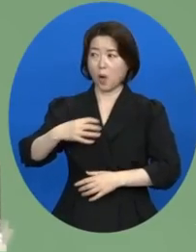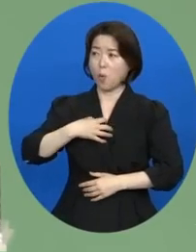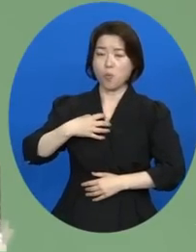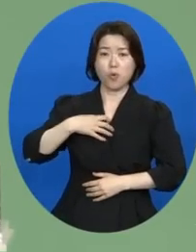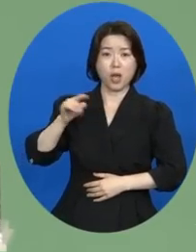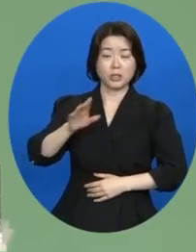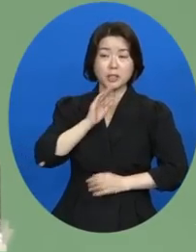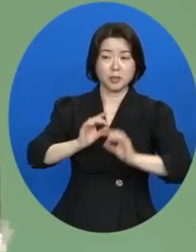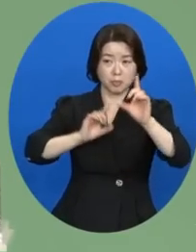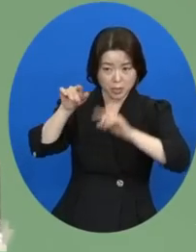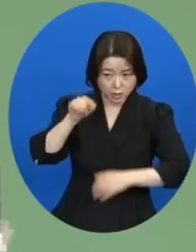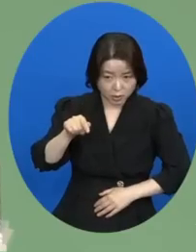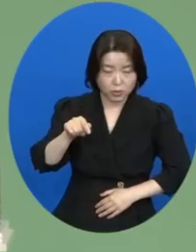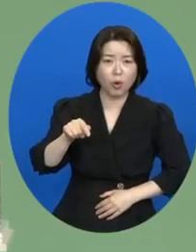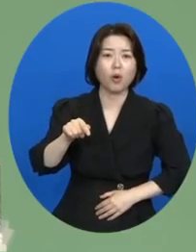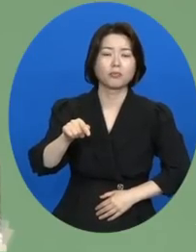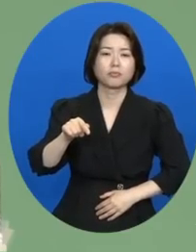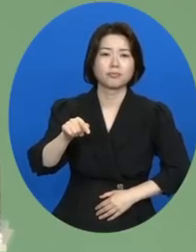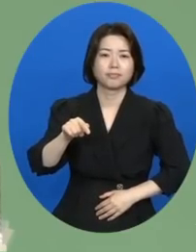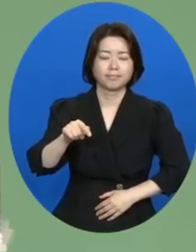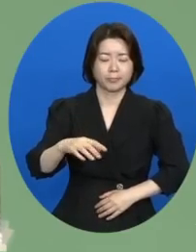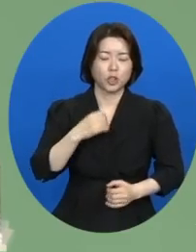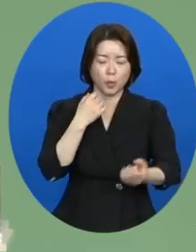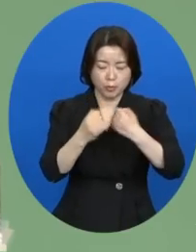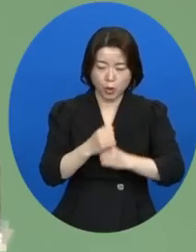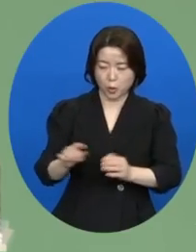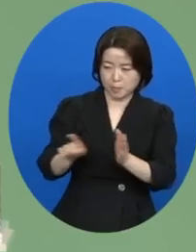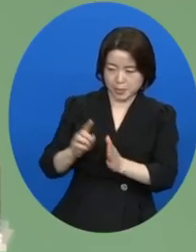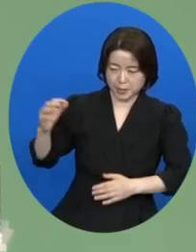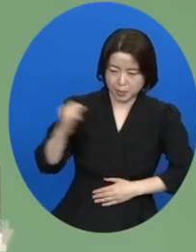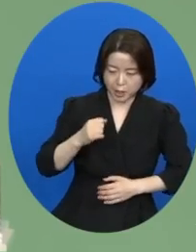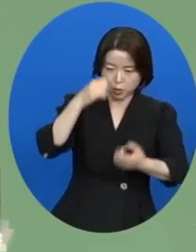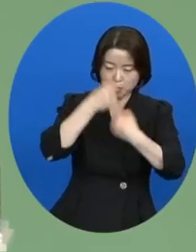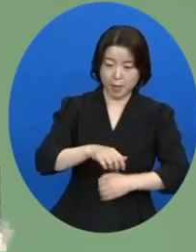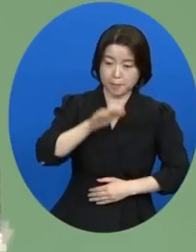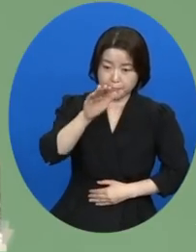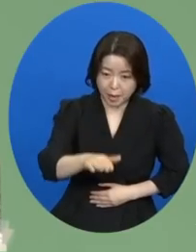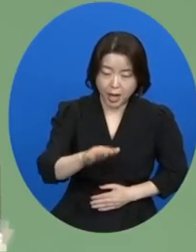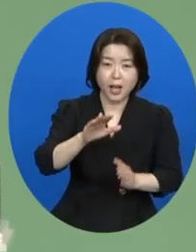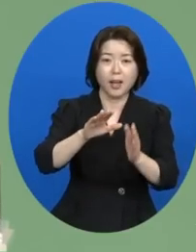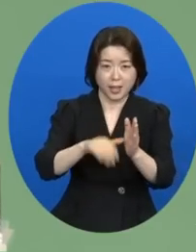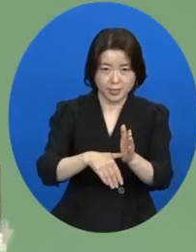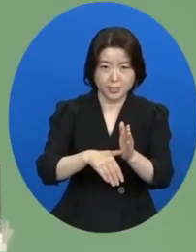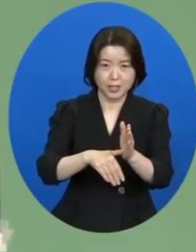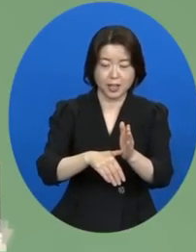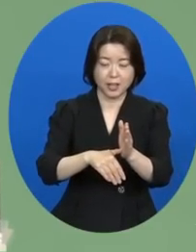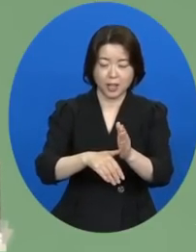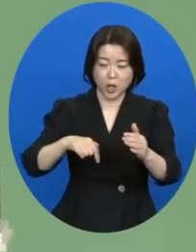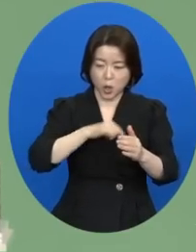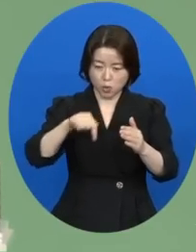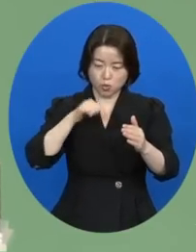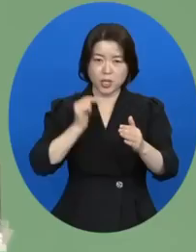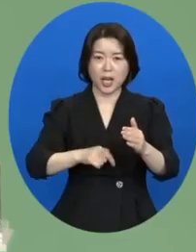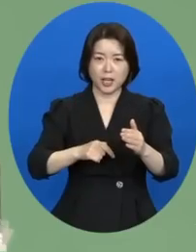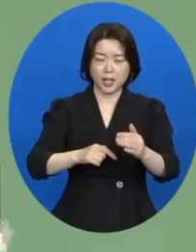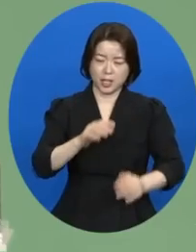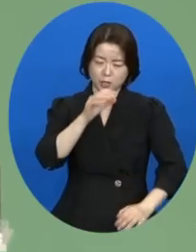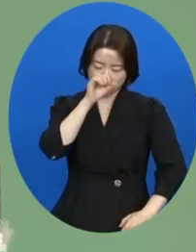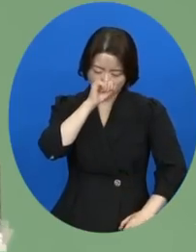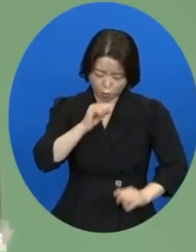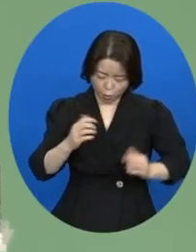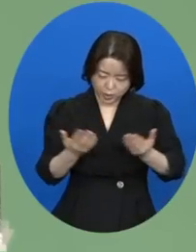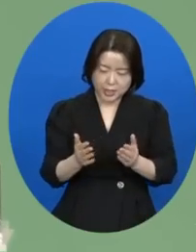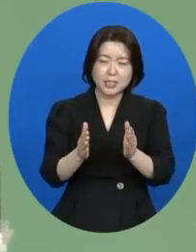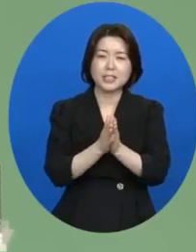현실의 믿음으로 발을 담길 때 이미 우리 안에 좋으신 일을